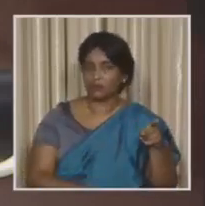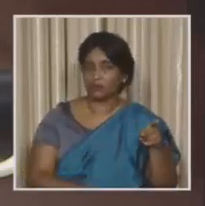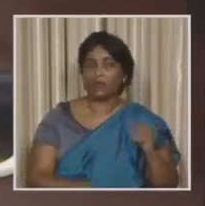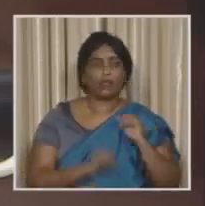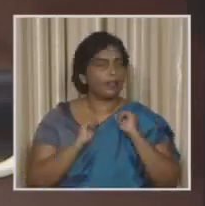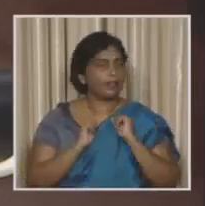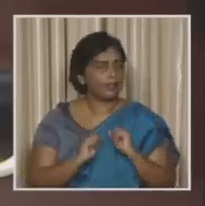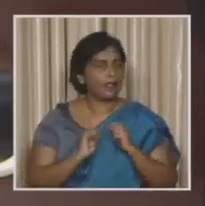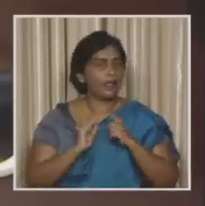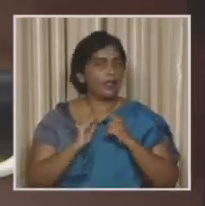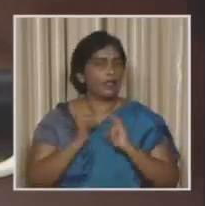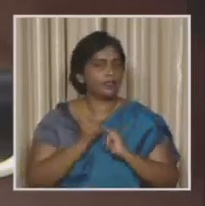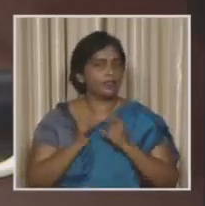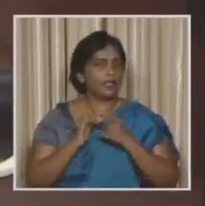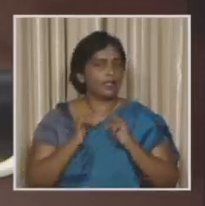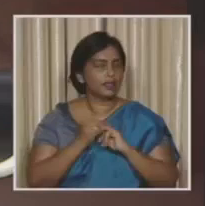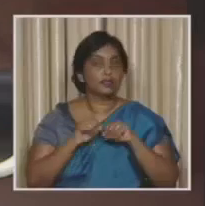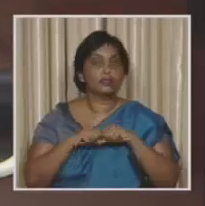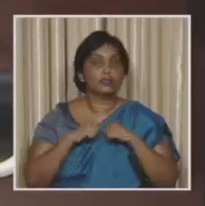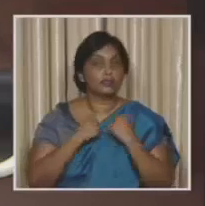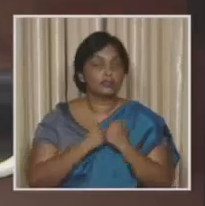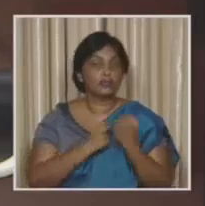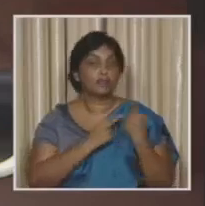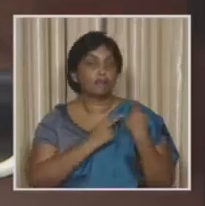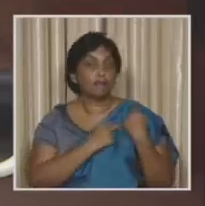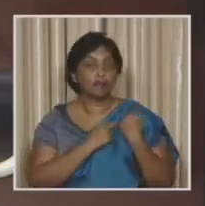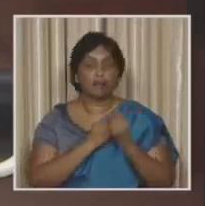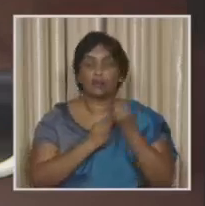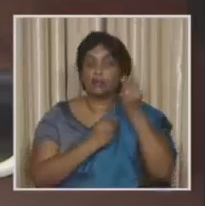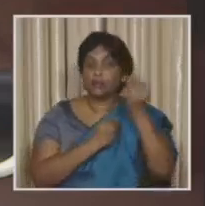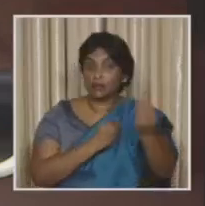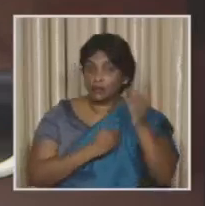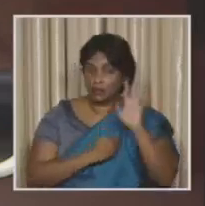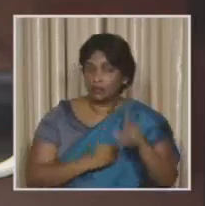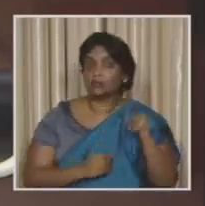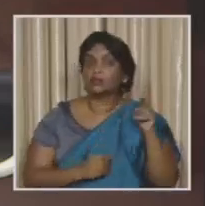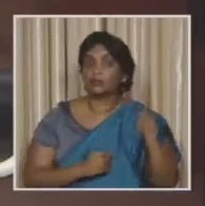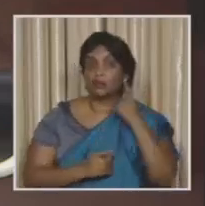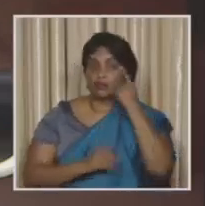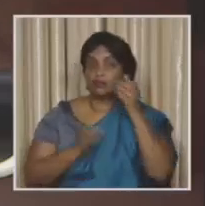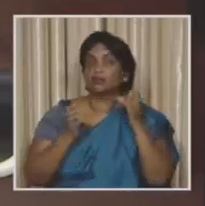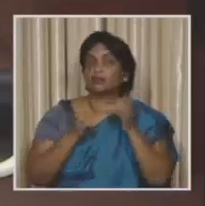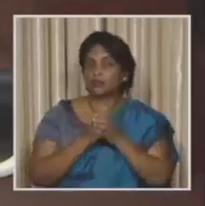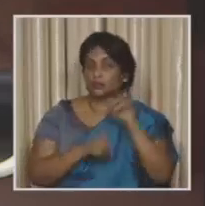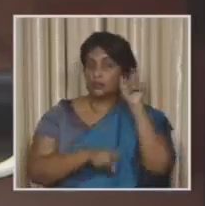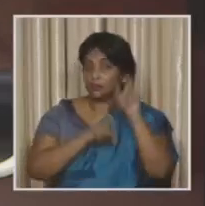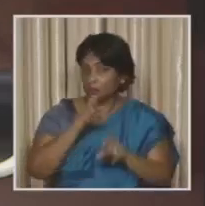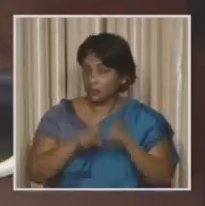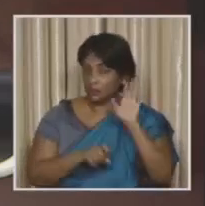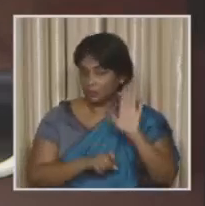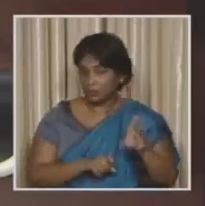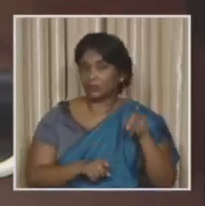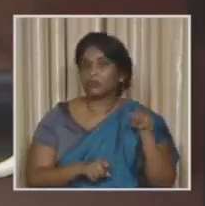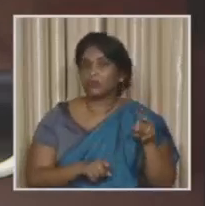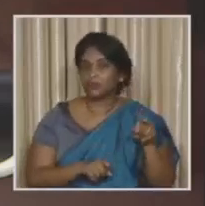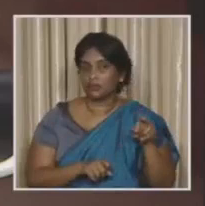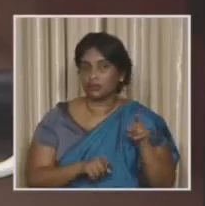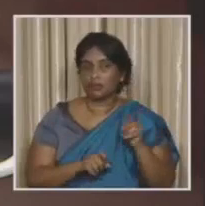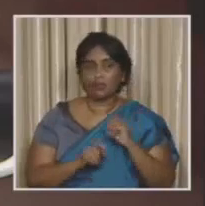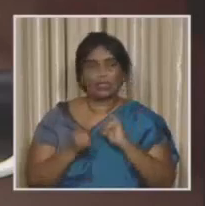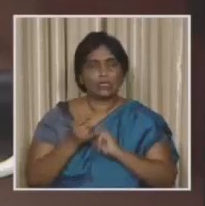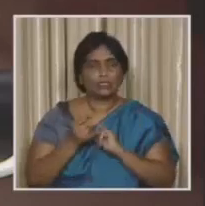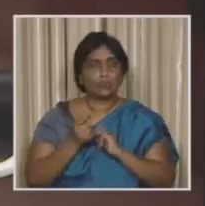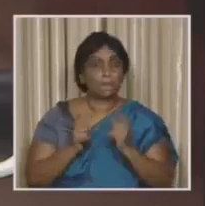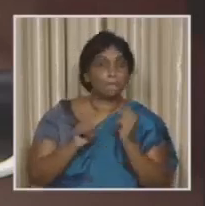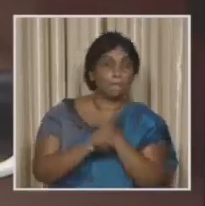ඒ ISIS කියන සංවිධානයට බාර ගැනීම සඳහා බුද්ධ්‍යංශ නිලධාරියෙක් විසින් පොඩි සහරාන්ට